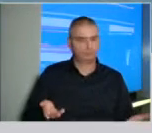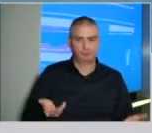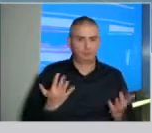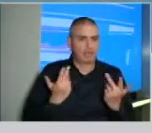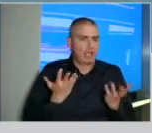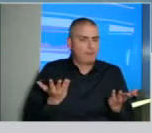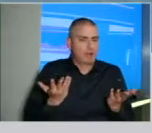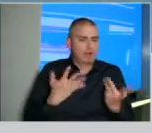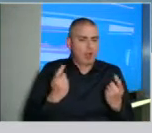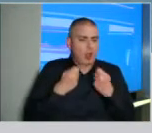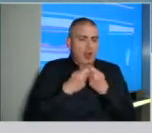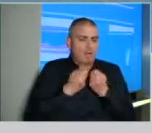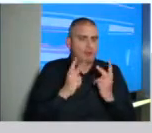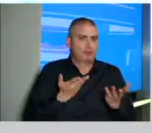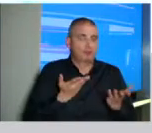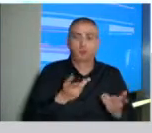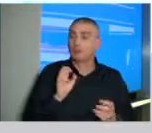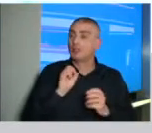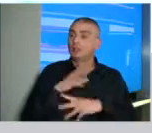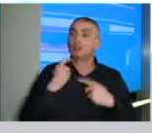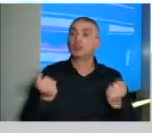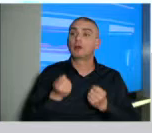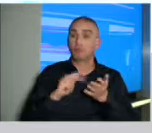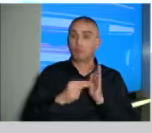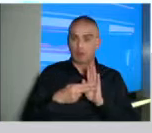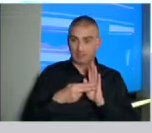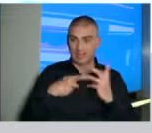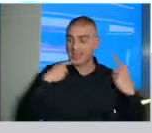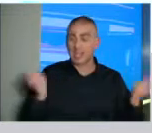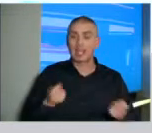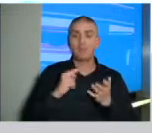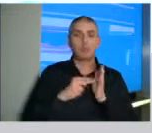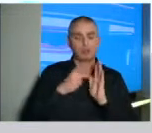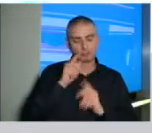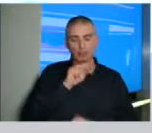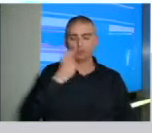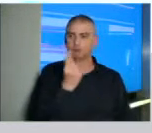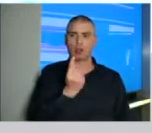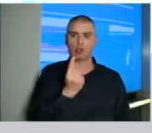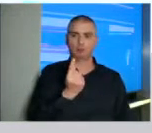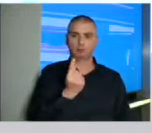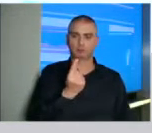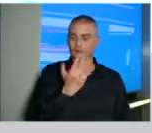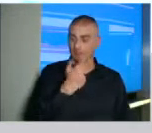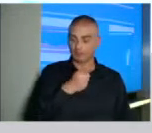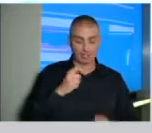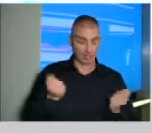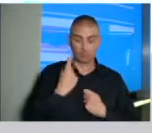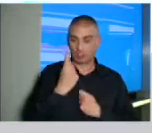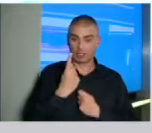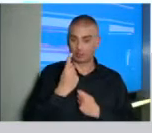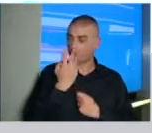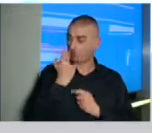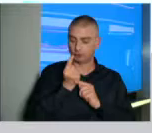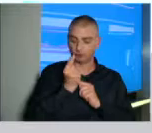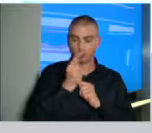כמה חוסר רלוונטיות אפשר? תשדיר פוליטי, לטעמי קמפיין פוליטי, צריך להיות על נושא אחד. ברגע שבתשדיר אחד של